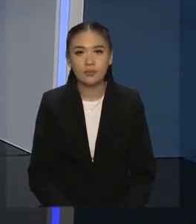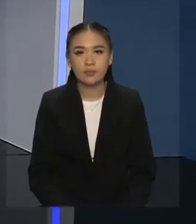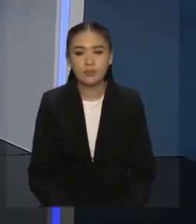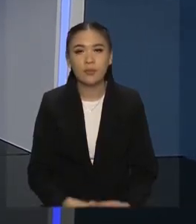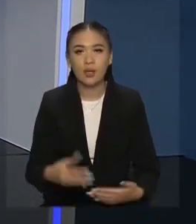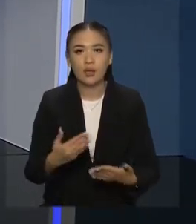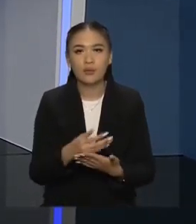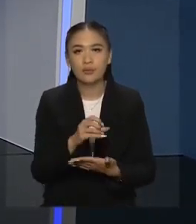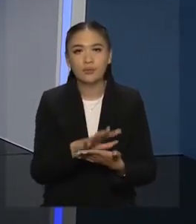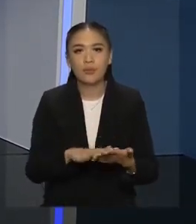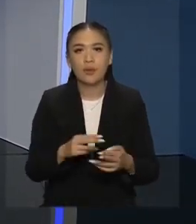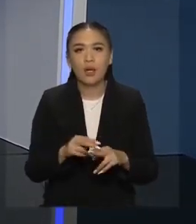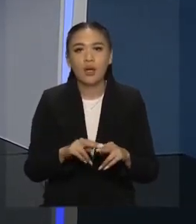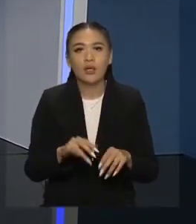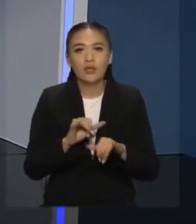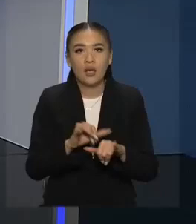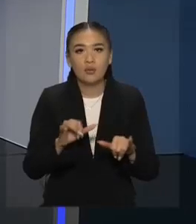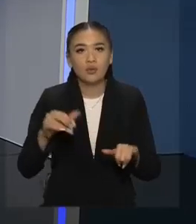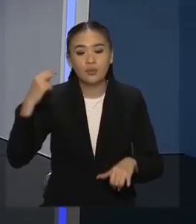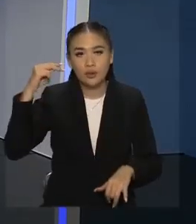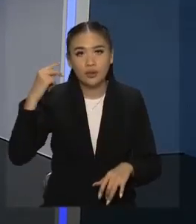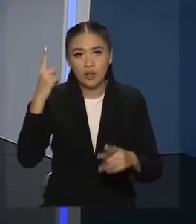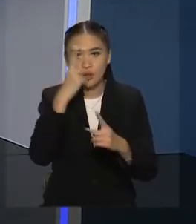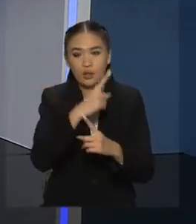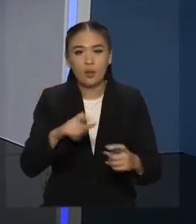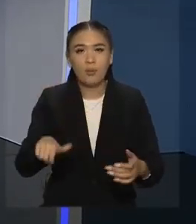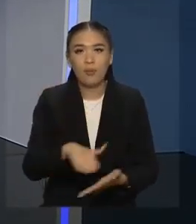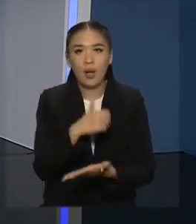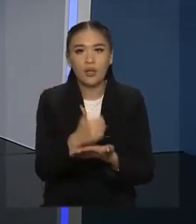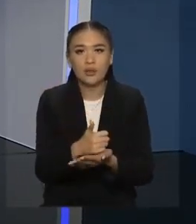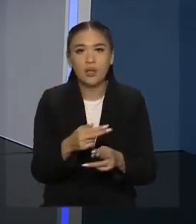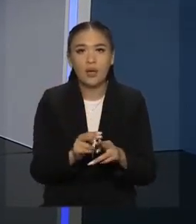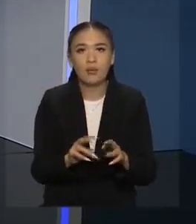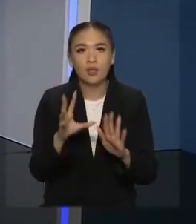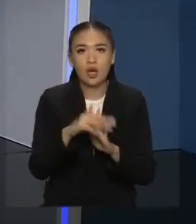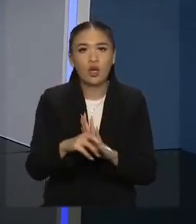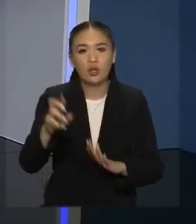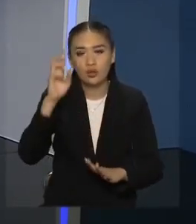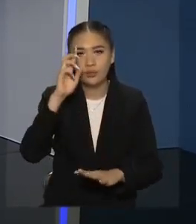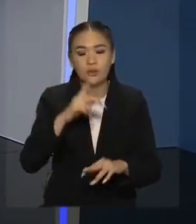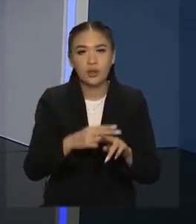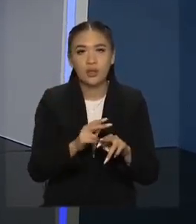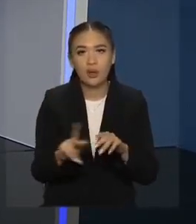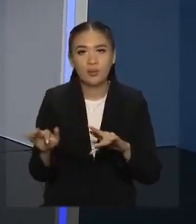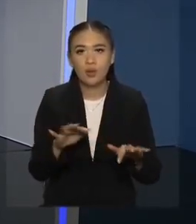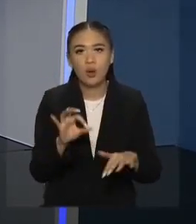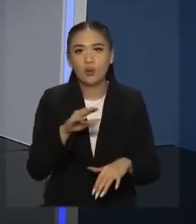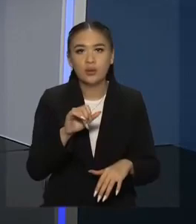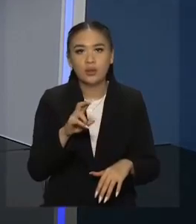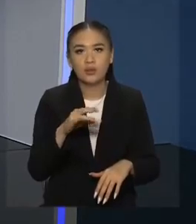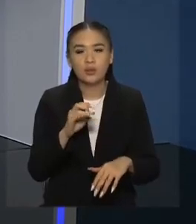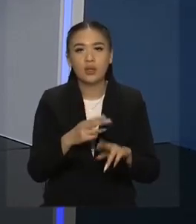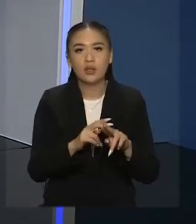Хабарымызды жалғастырамыз. Аймақтарды дамыту президент жолдауындағы басты бағыттардың бірі. Үкімет пен әкімдіктерге өңірлердегі отандық өнім